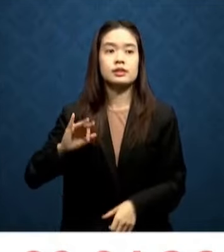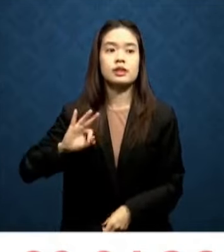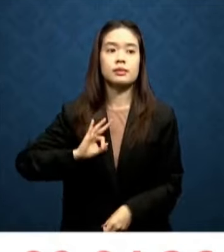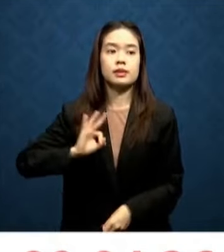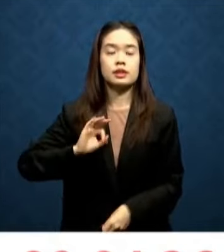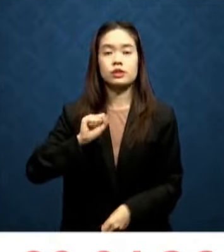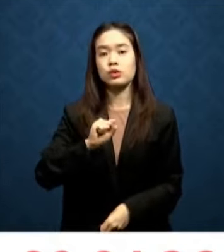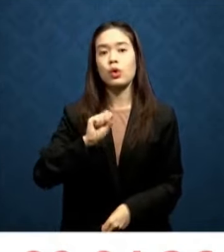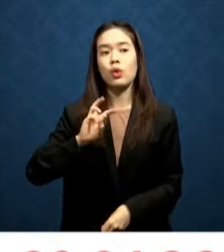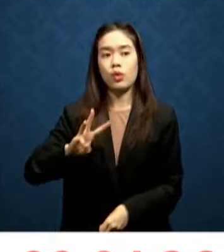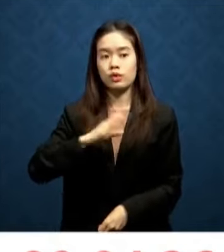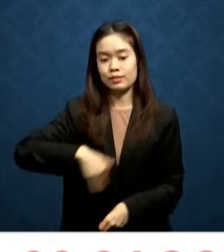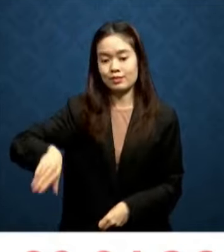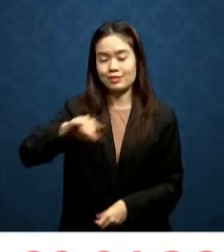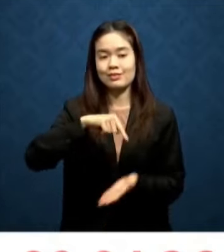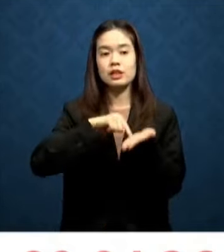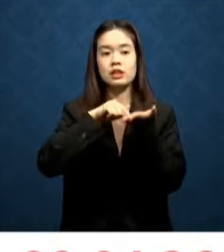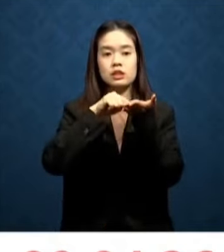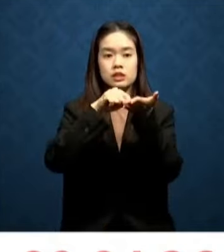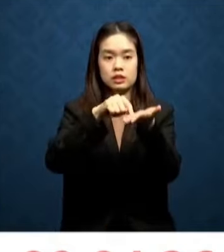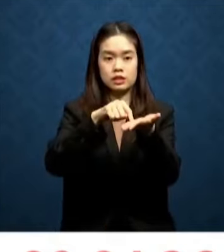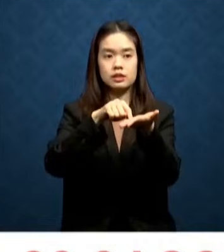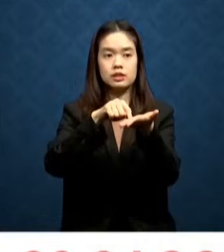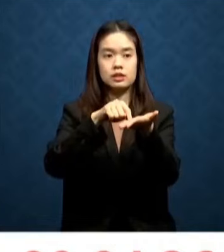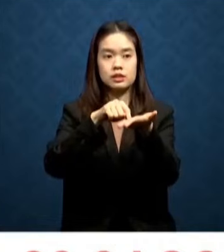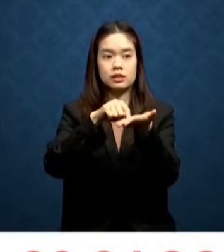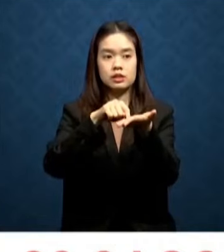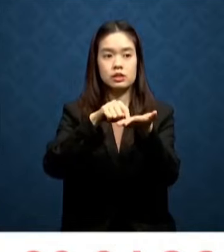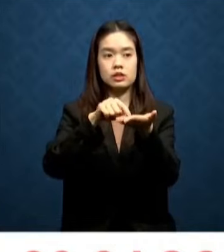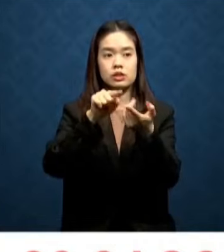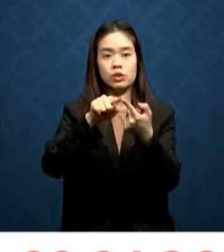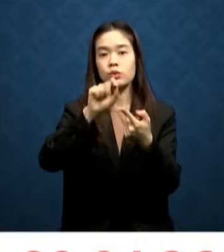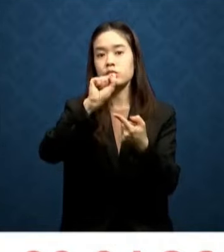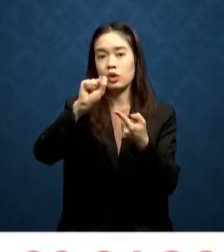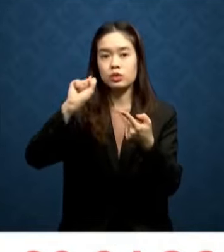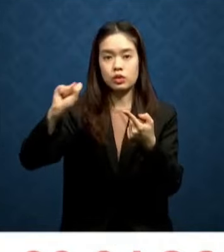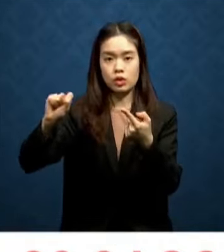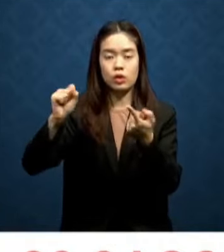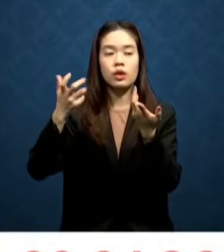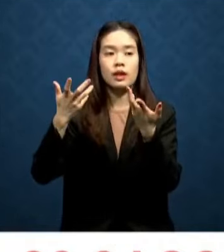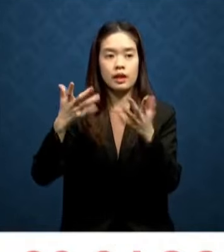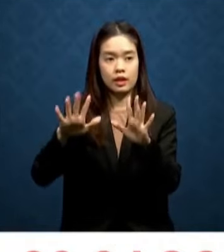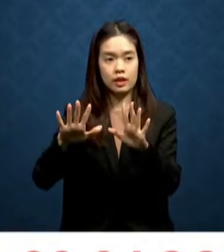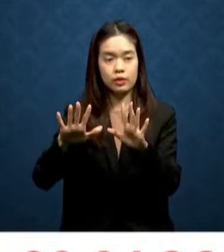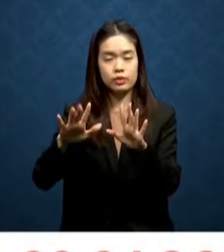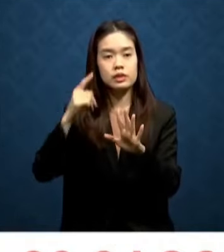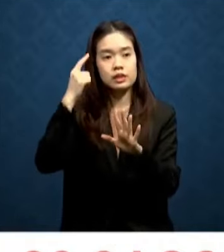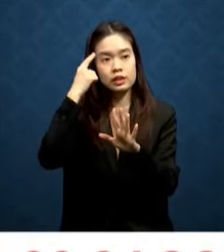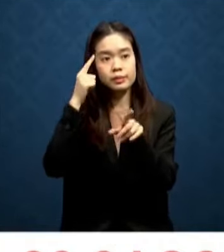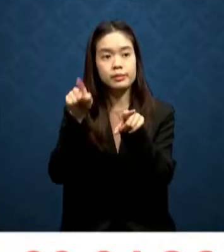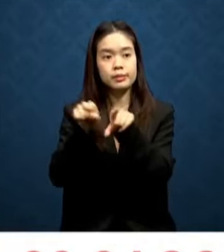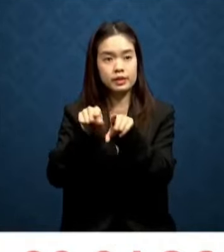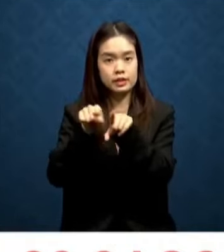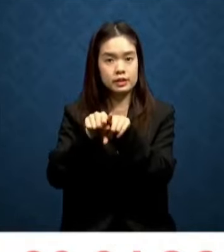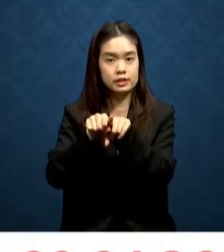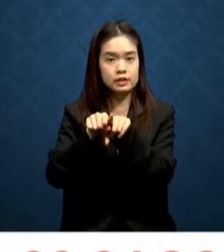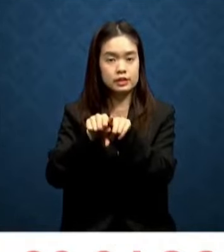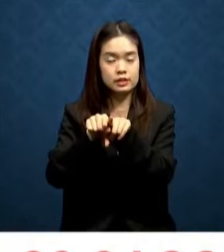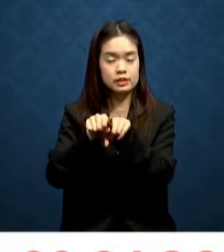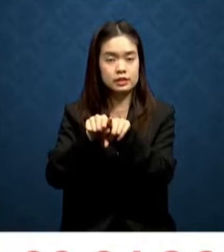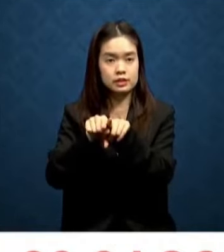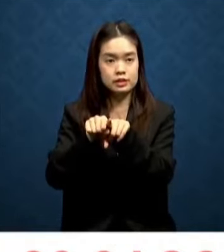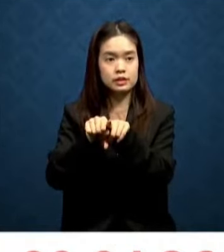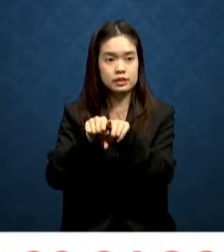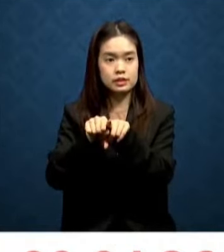ราษฎรได้ยื่นเรื่องในสภาผู้แทนราษฎรแล้วผมเห็นตรงกันกับท่านผู้อภิปรายสักครู่ว่า